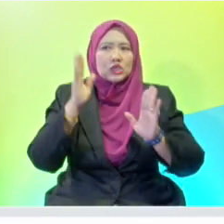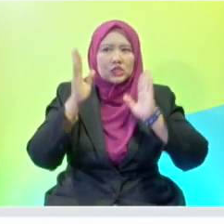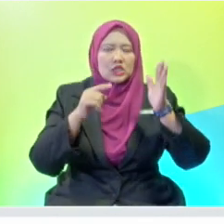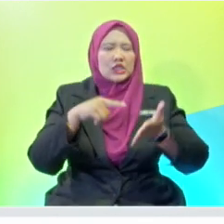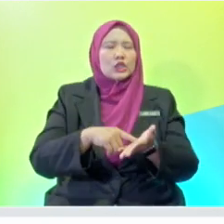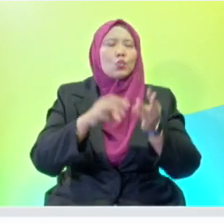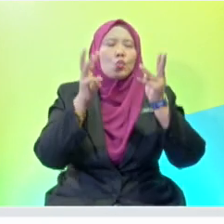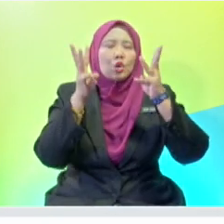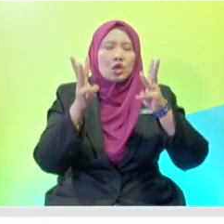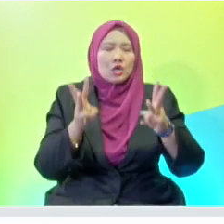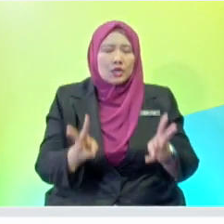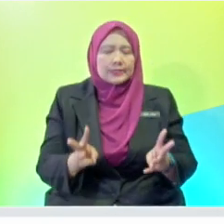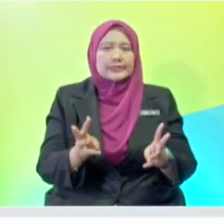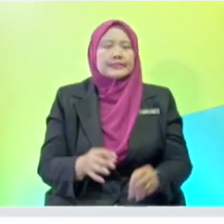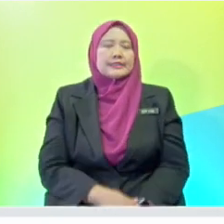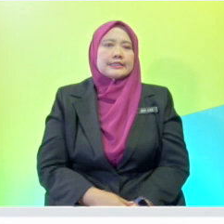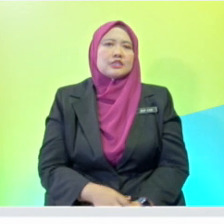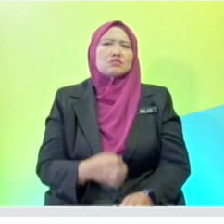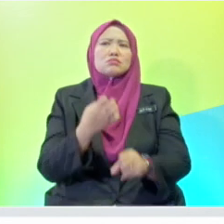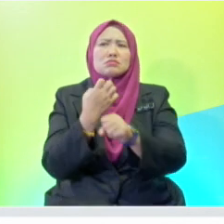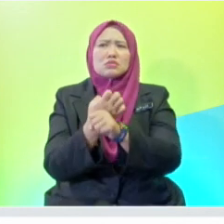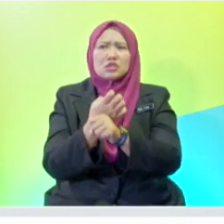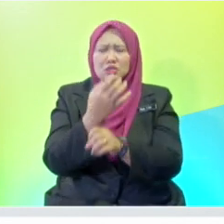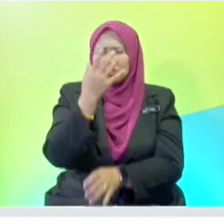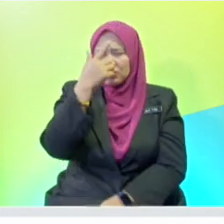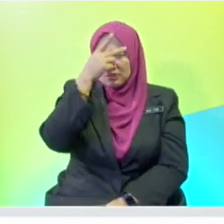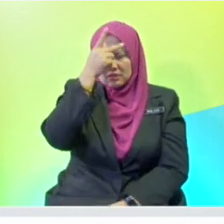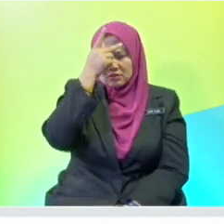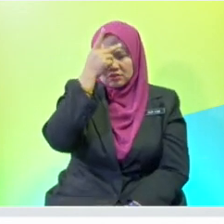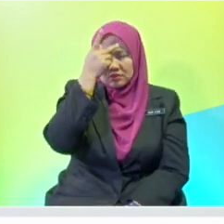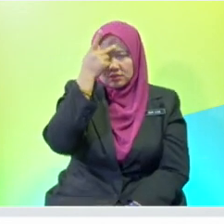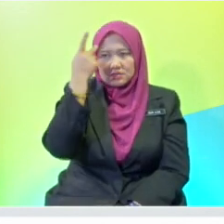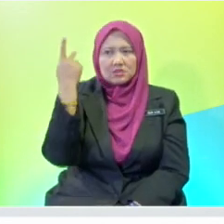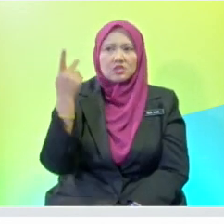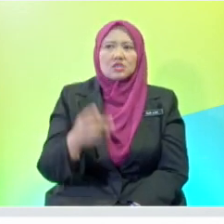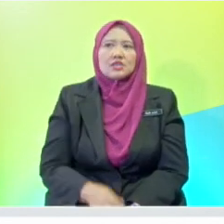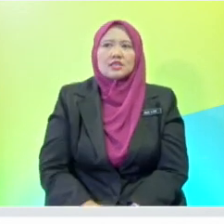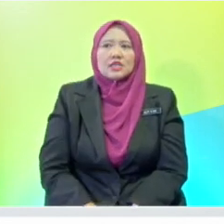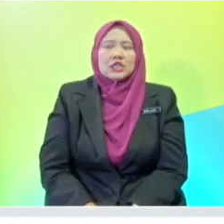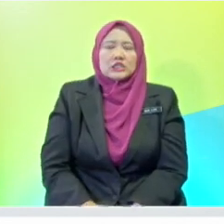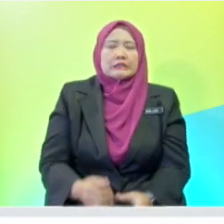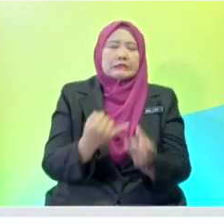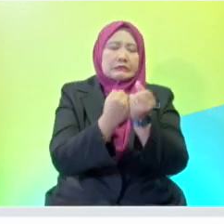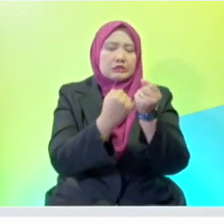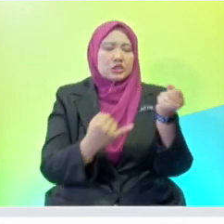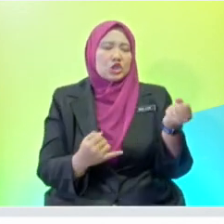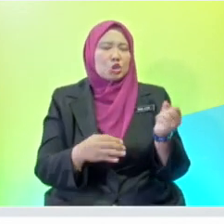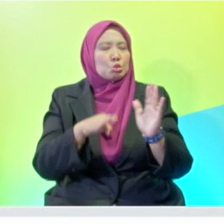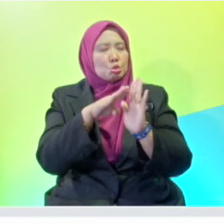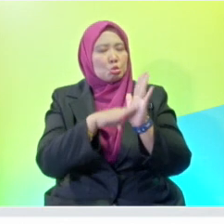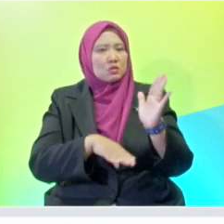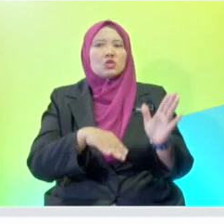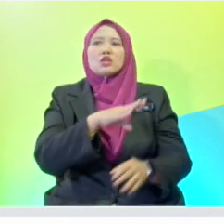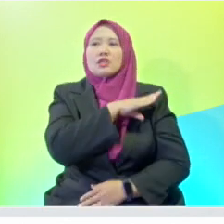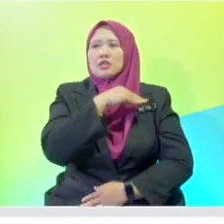emas dan mengapa berlakunya populasi warga emas di Malaysia ialah kerennya kadar kelahiran yang menurun dan juga peningkatan jangka